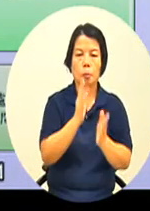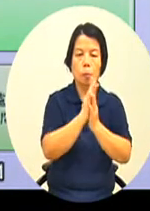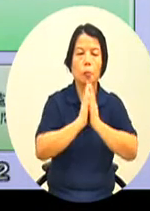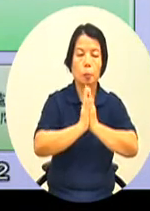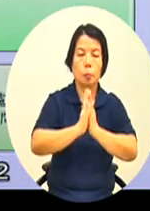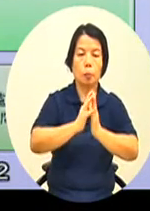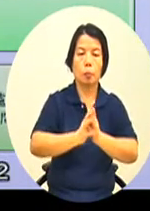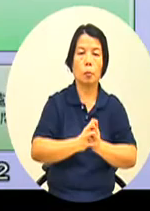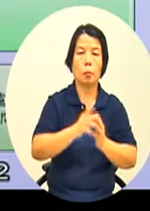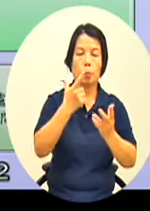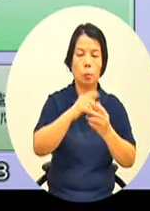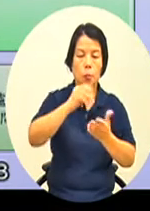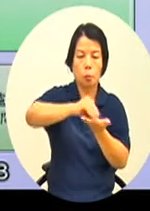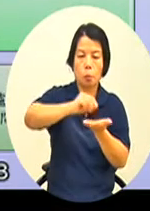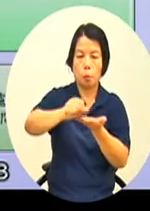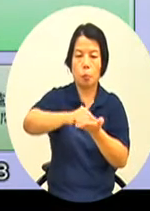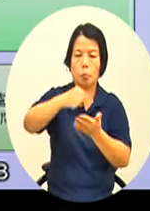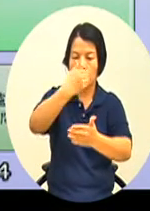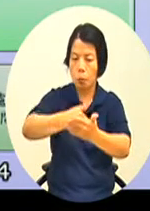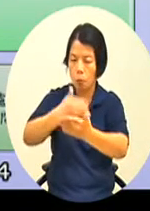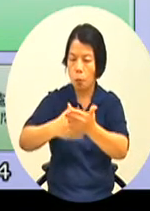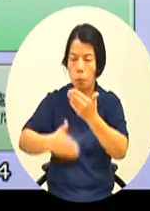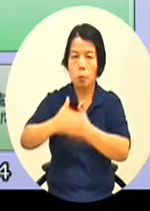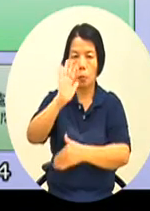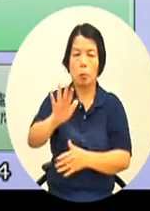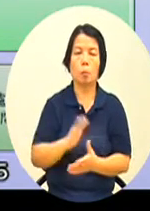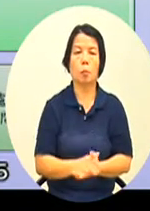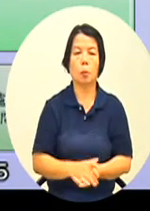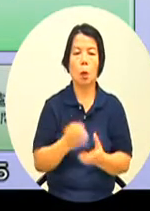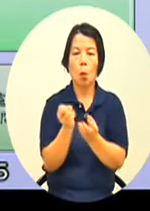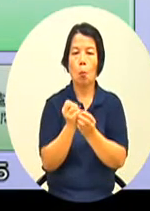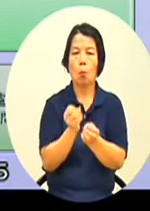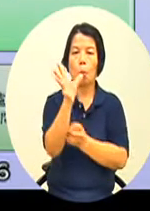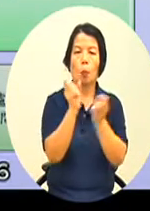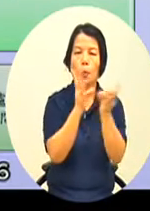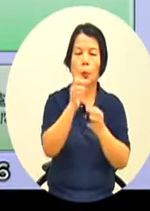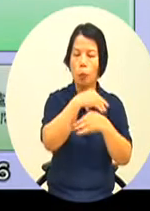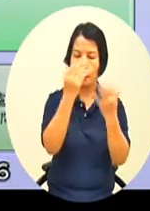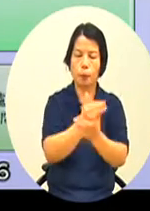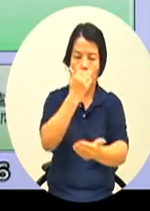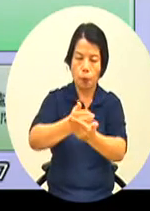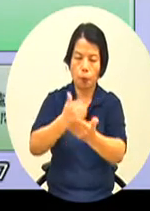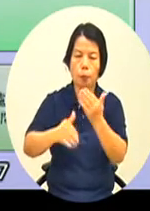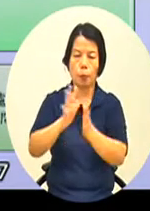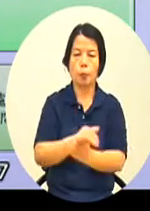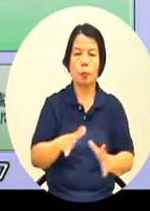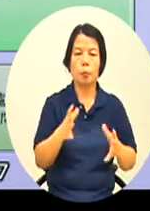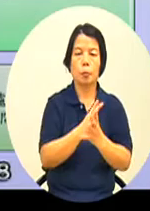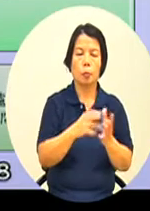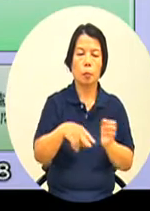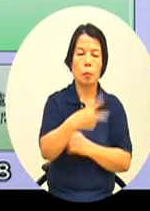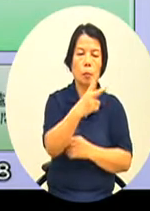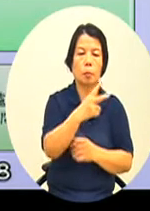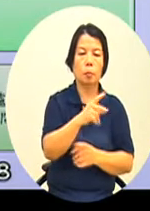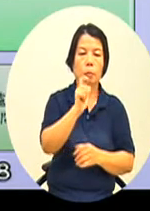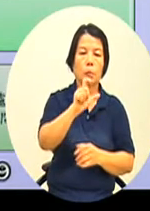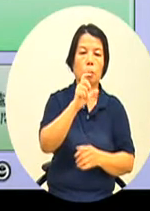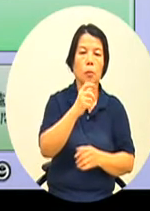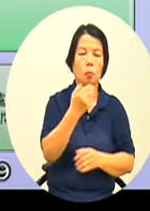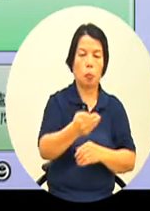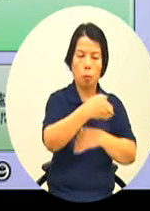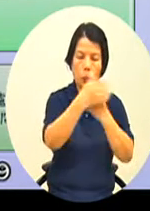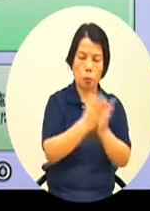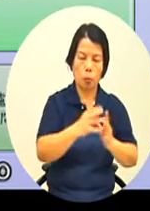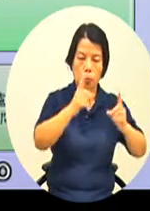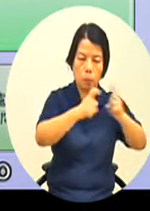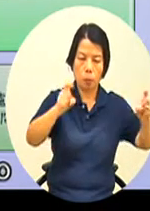炉、捡香跟捡炮的部分，我们捡香一共有260家庙宇进行配合，捡